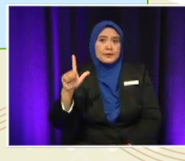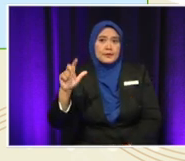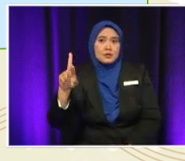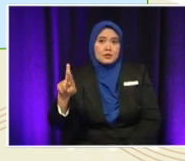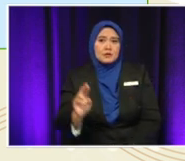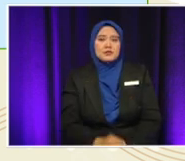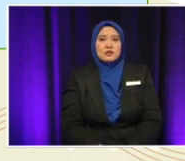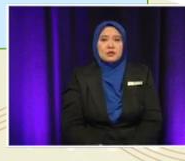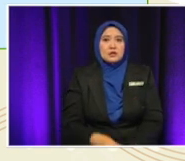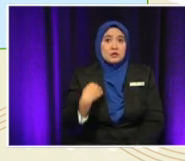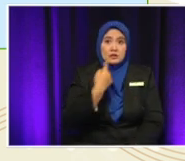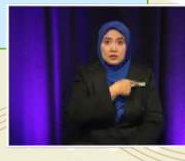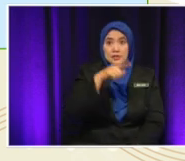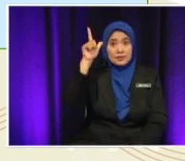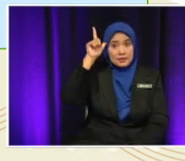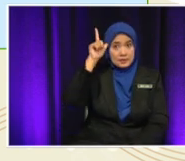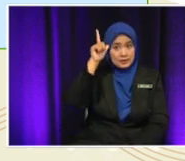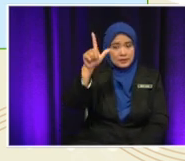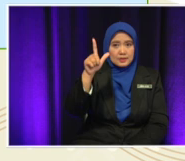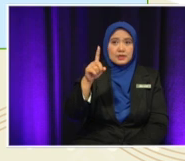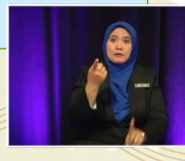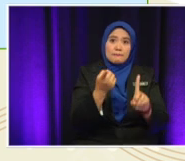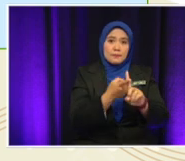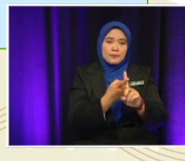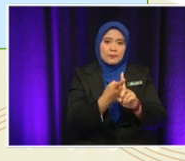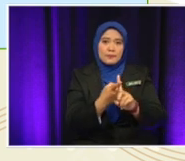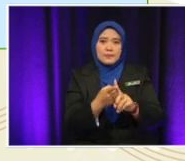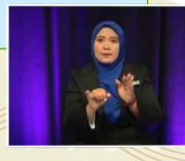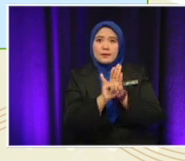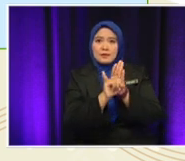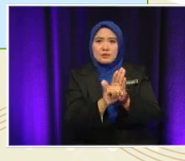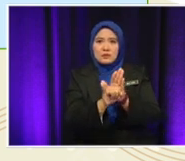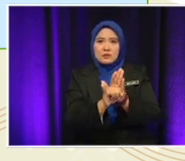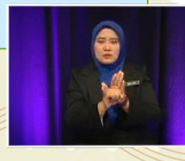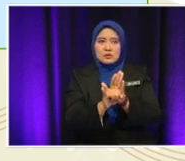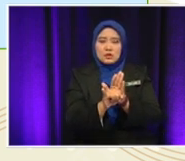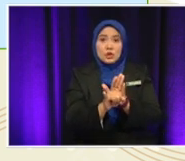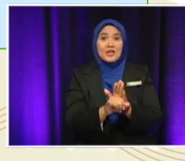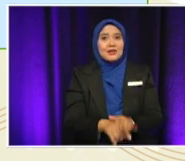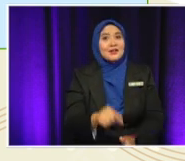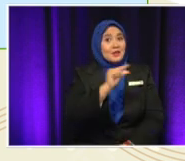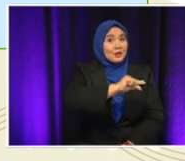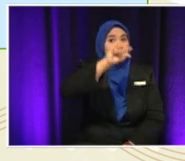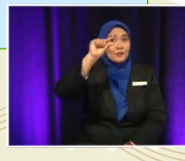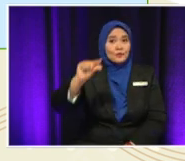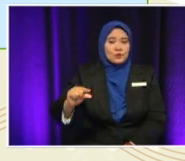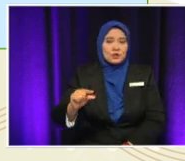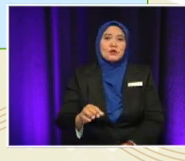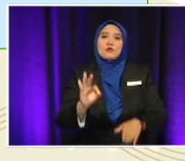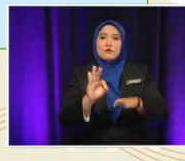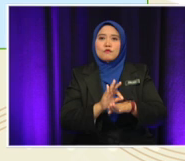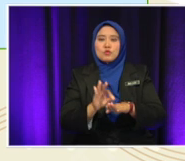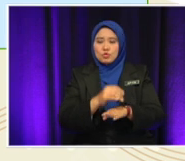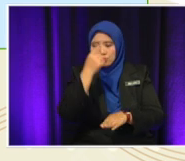lihat eee yang pertama itu icon mod yang pertama itu gambar gunung sebenarnya kan Oke jadi eee fungsinya